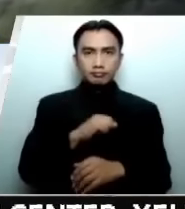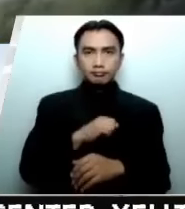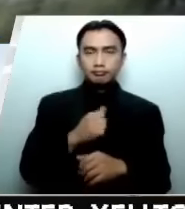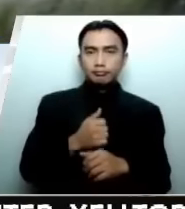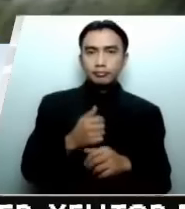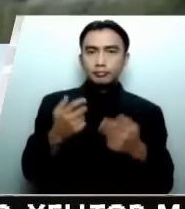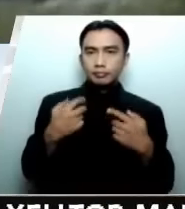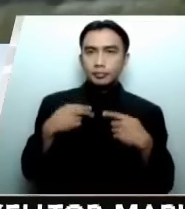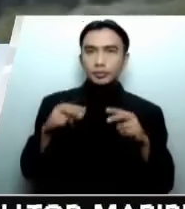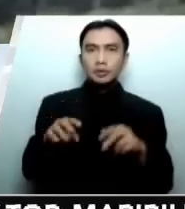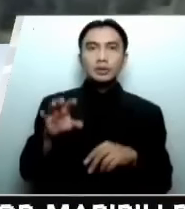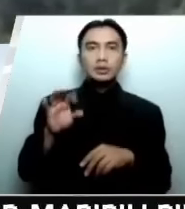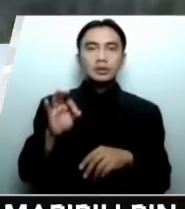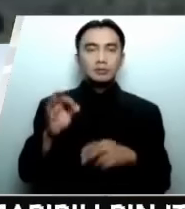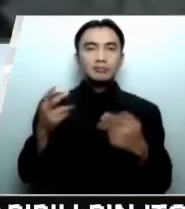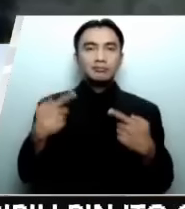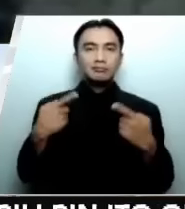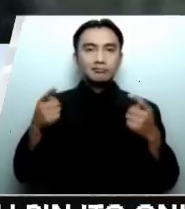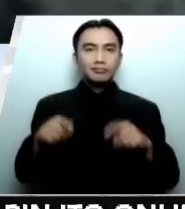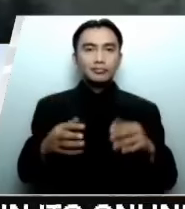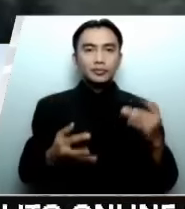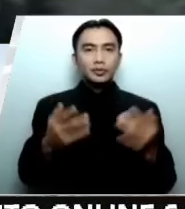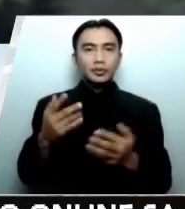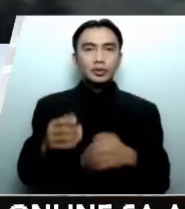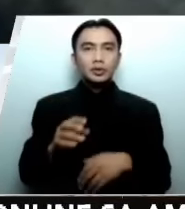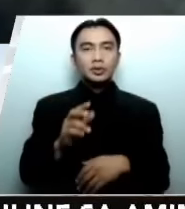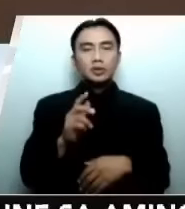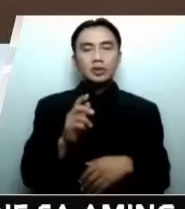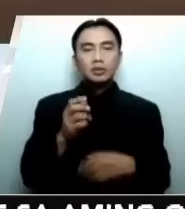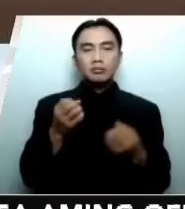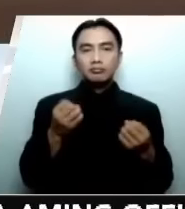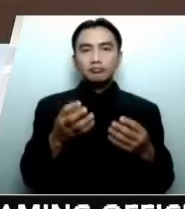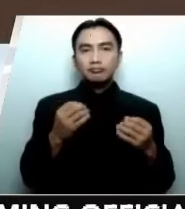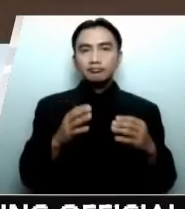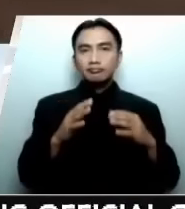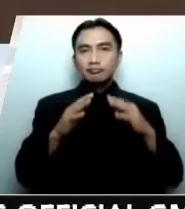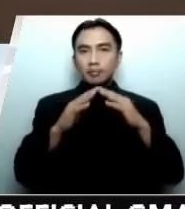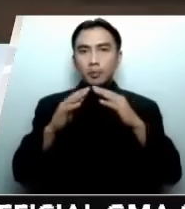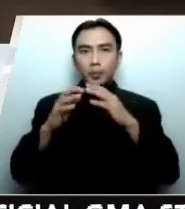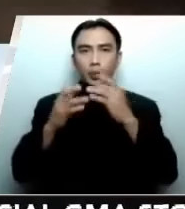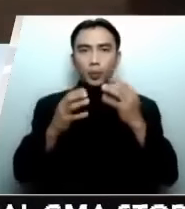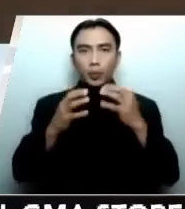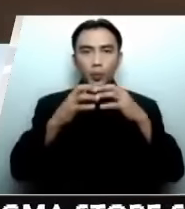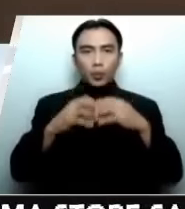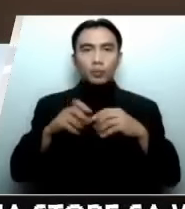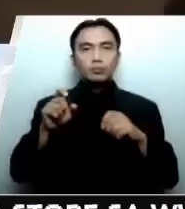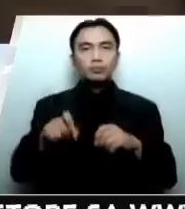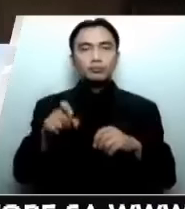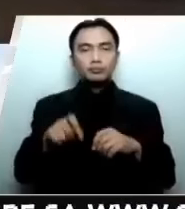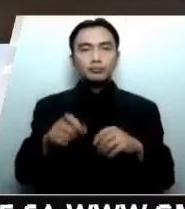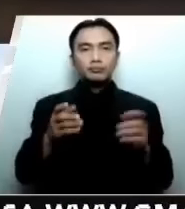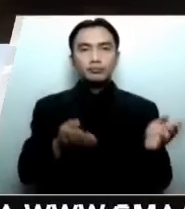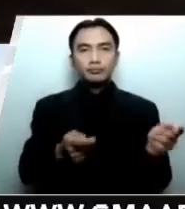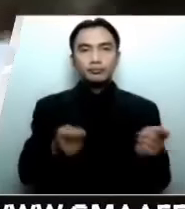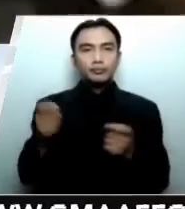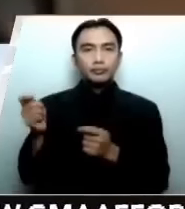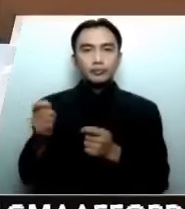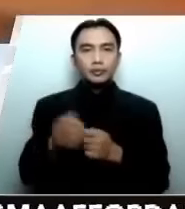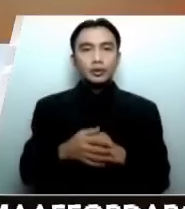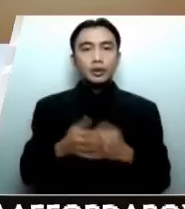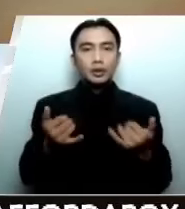lugar. 25 bahay ang apektado at kailangang likasin. Dahil dito, nagdeklara na ng red alert status sa